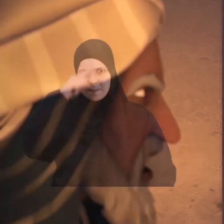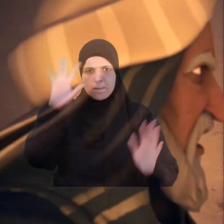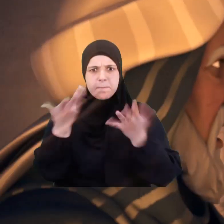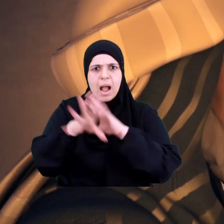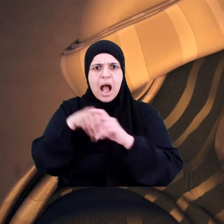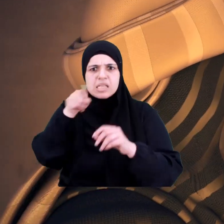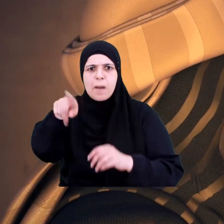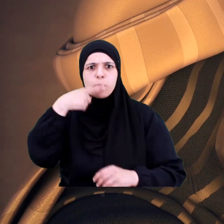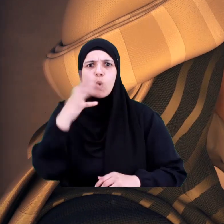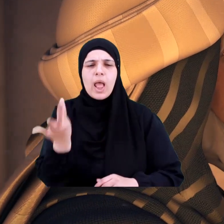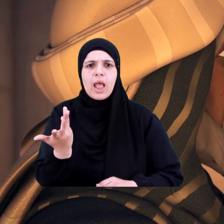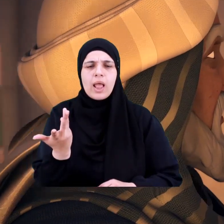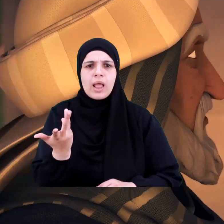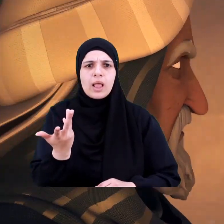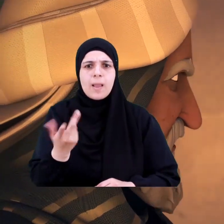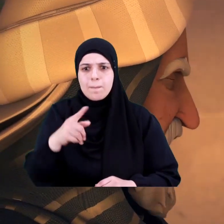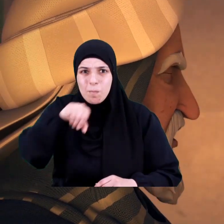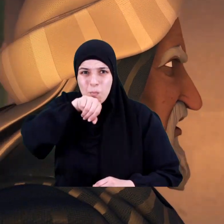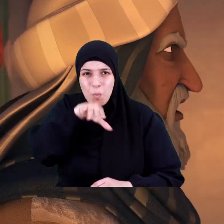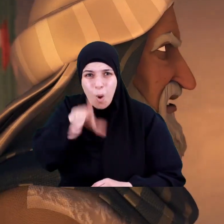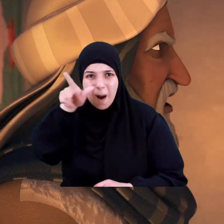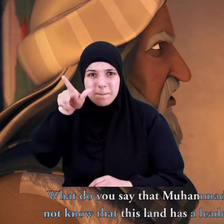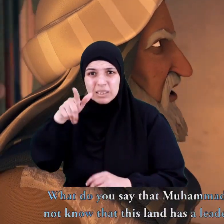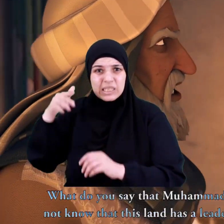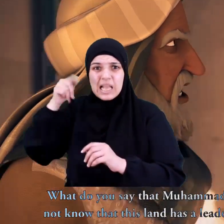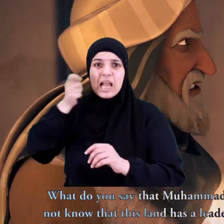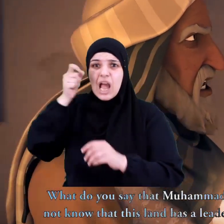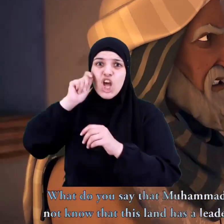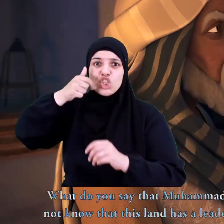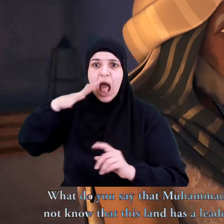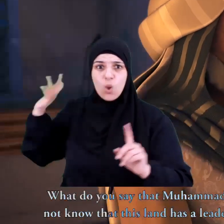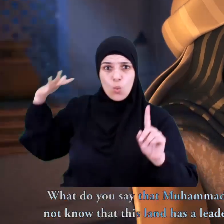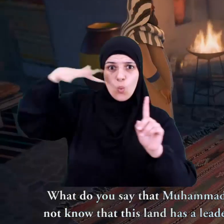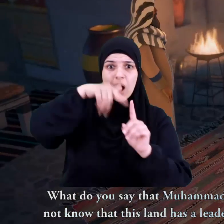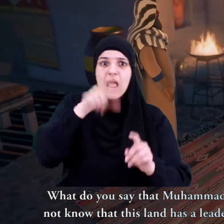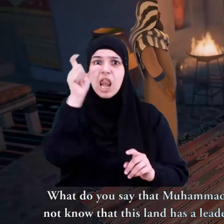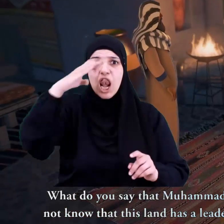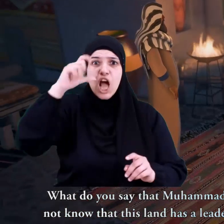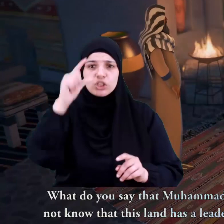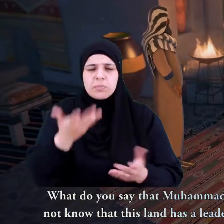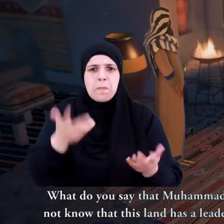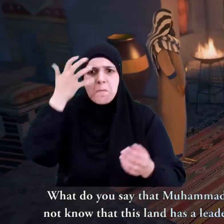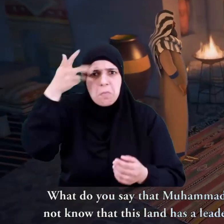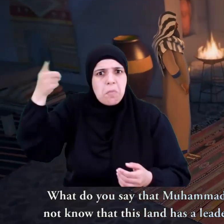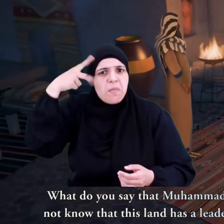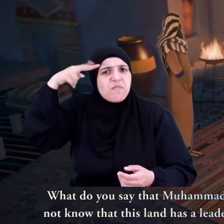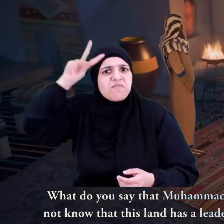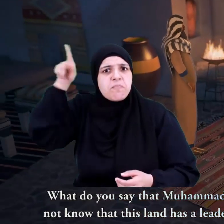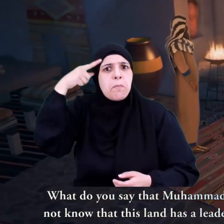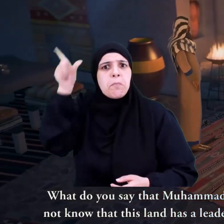ما هذا الذي تقول؟ محمد يرسل رجالا إلى نجد؟ من يظن